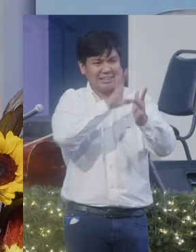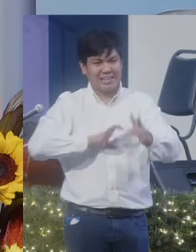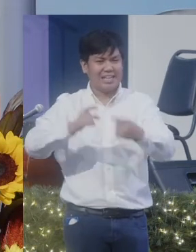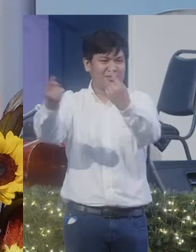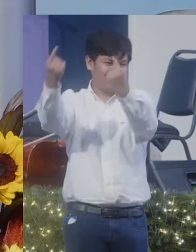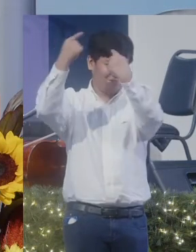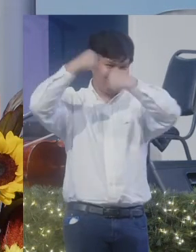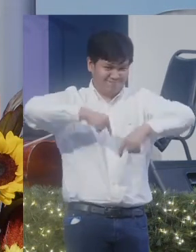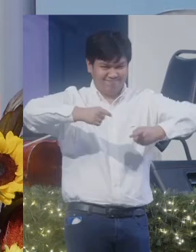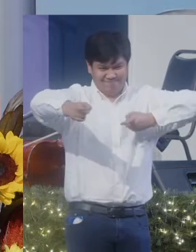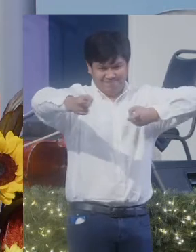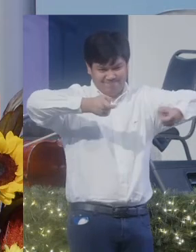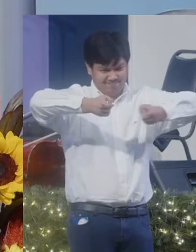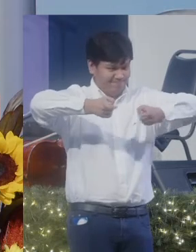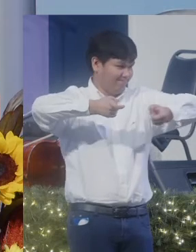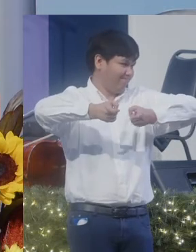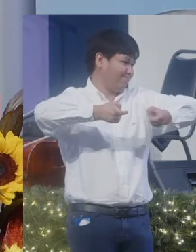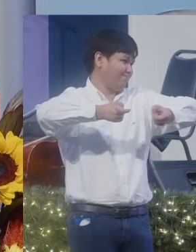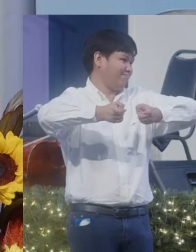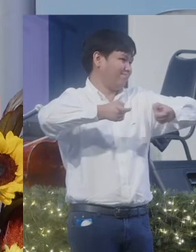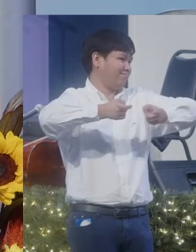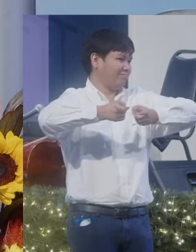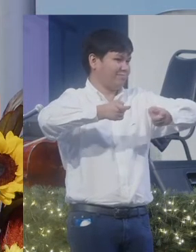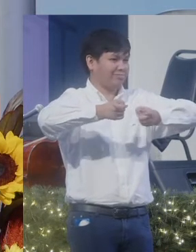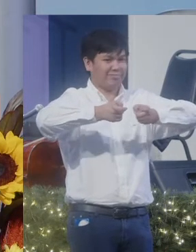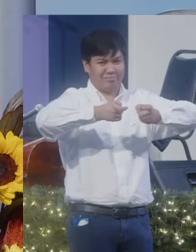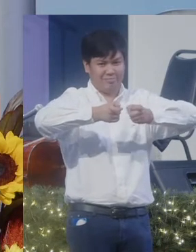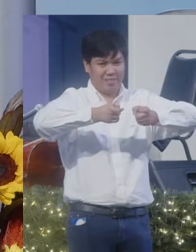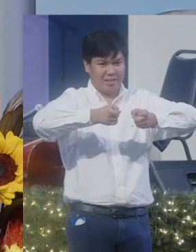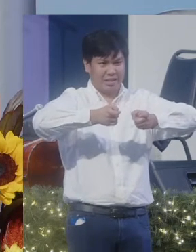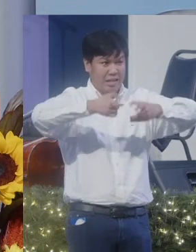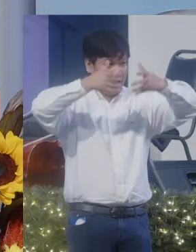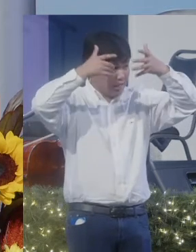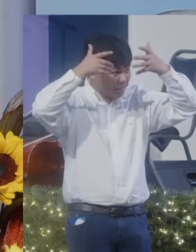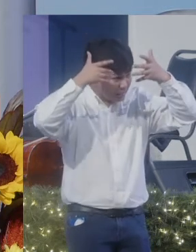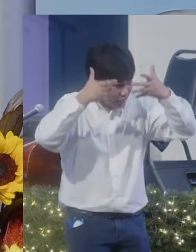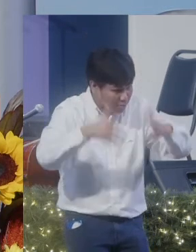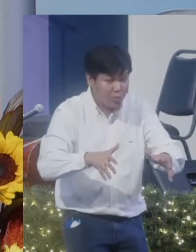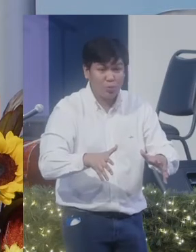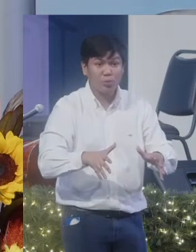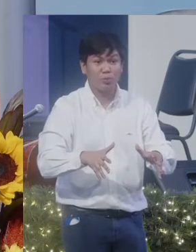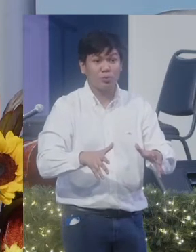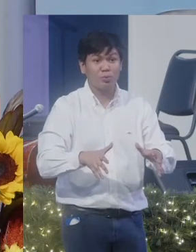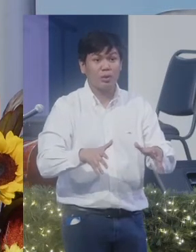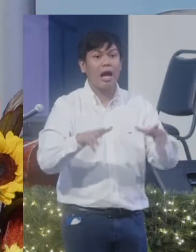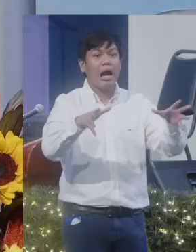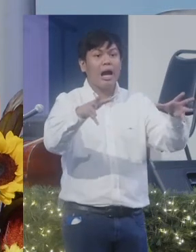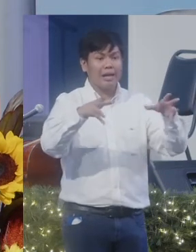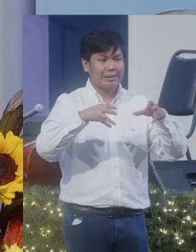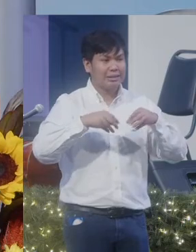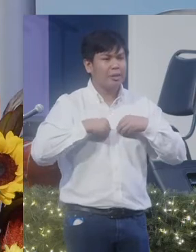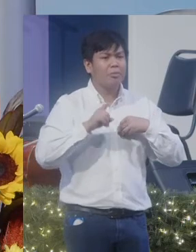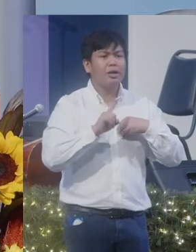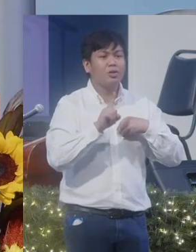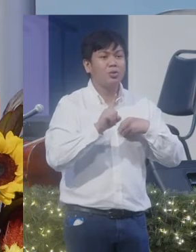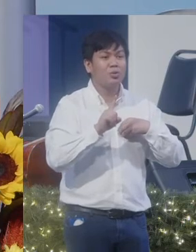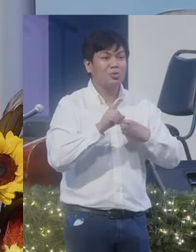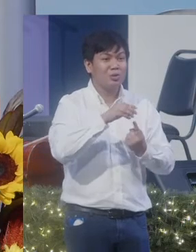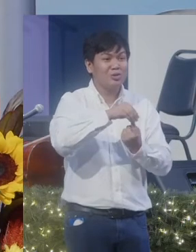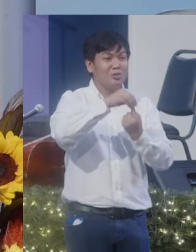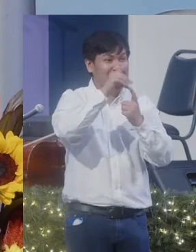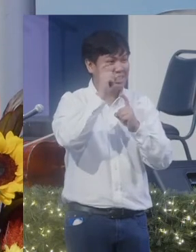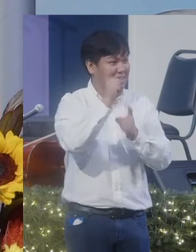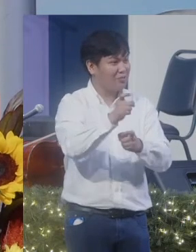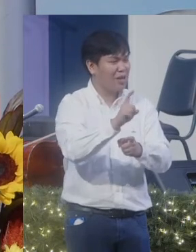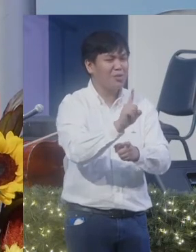You will receive 100-fold, and on top of that, will inherit eternal life. But